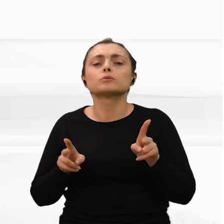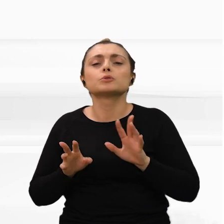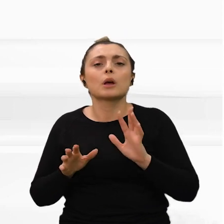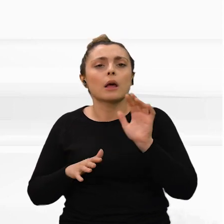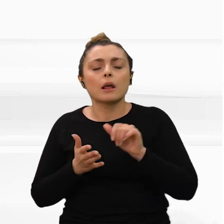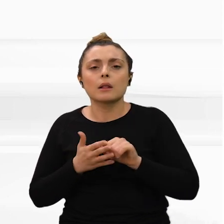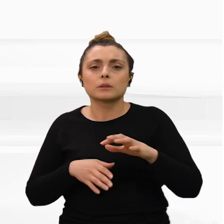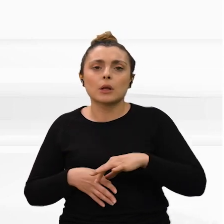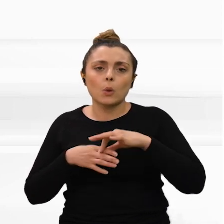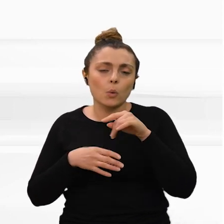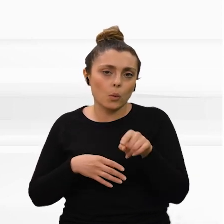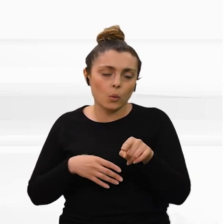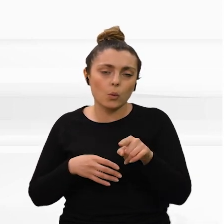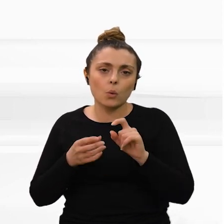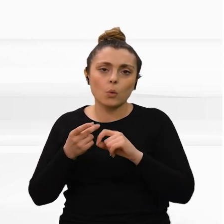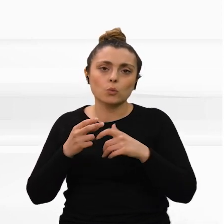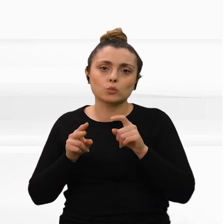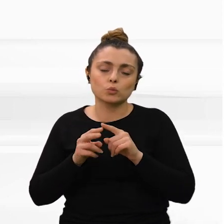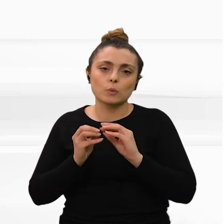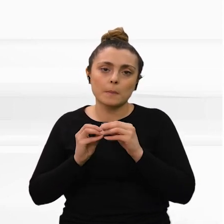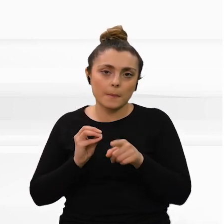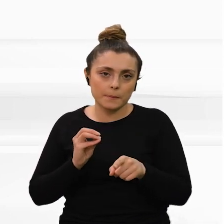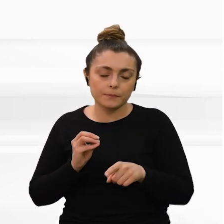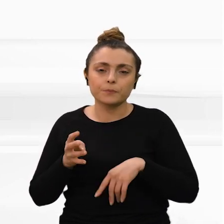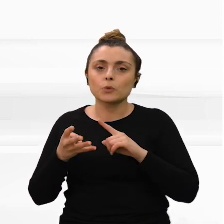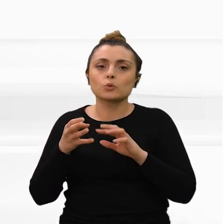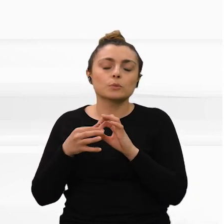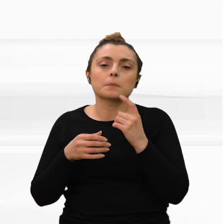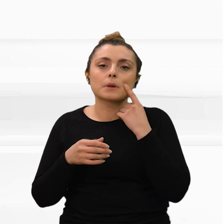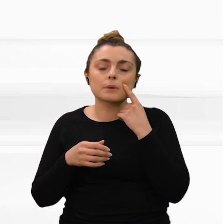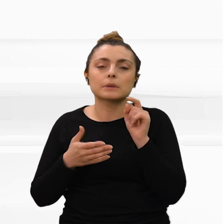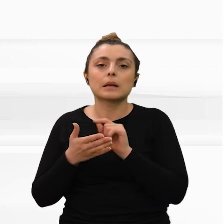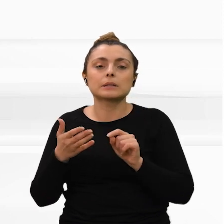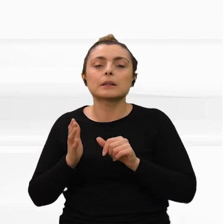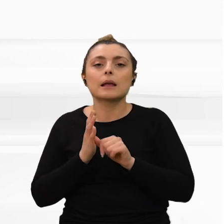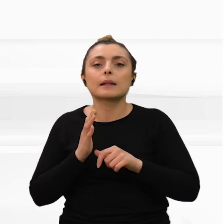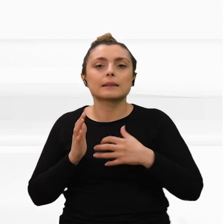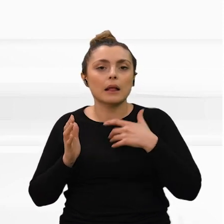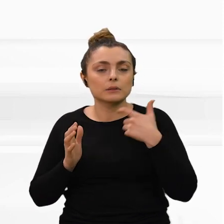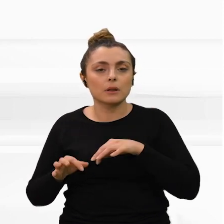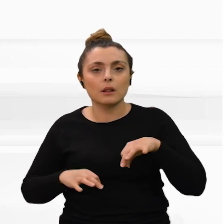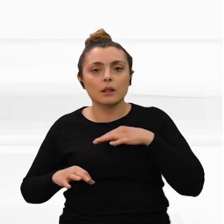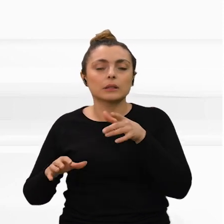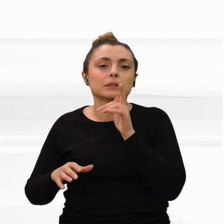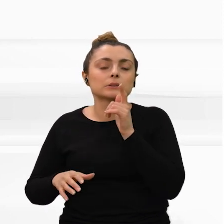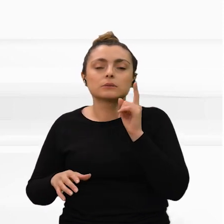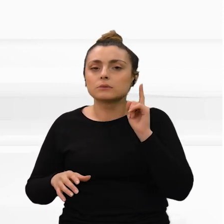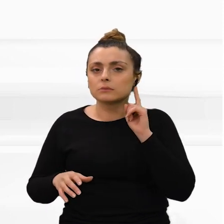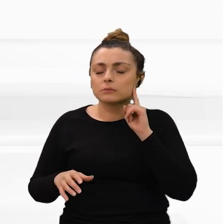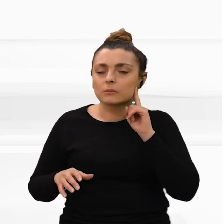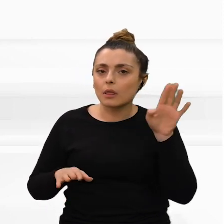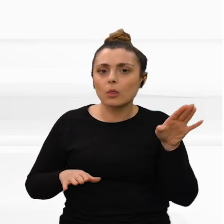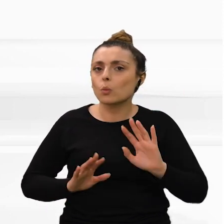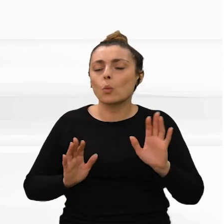açmayacağını herkese kanıtlıyor özgürlük sorunu 4 cümleye bakalım yazar tarihin kendisini aktardığı seslere